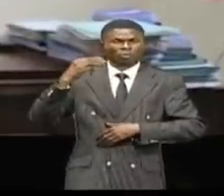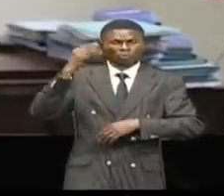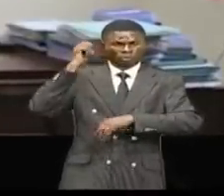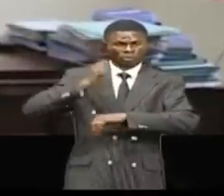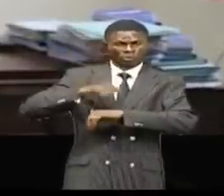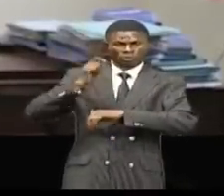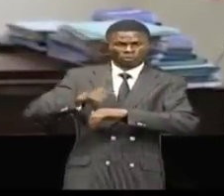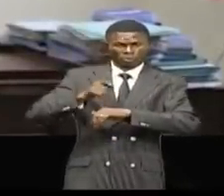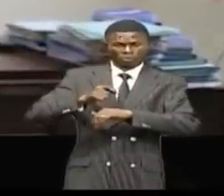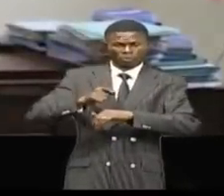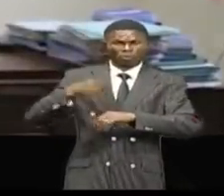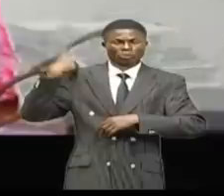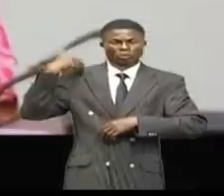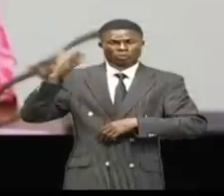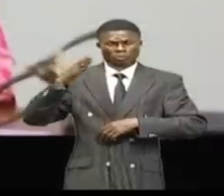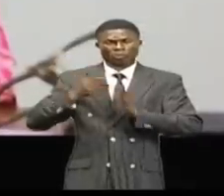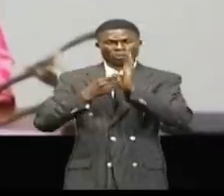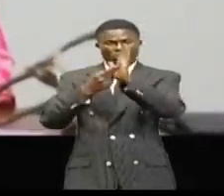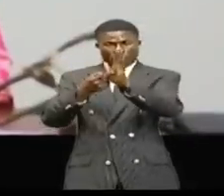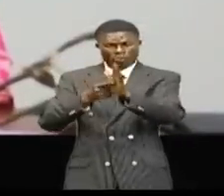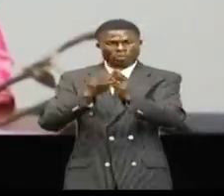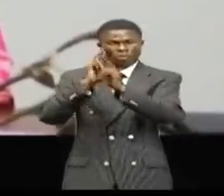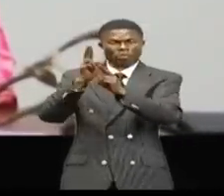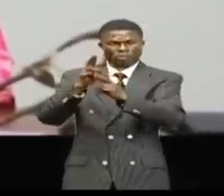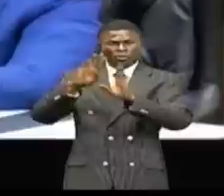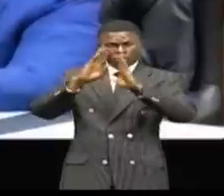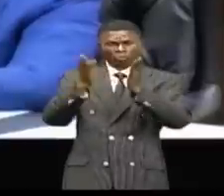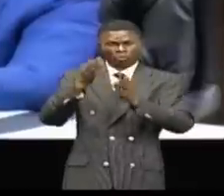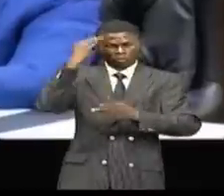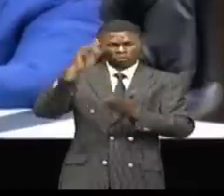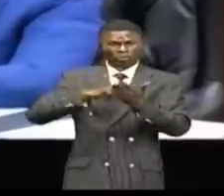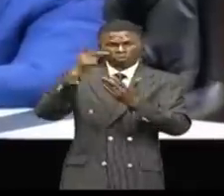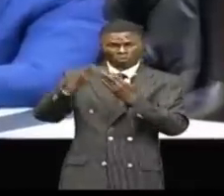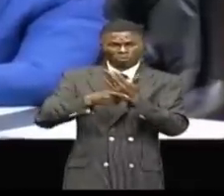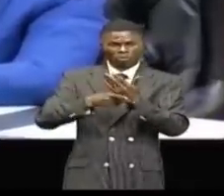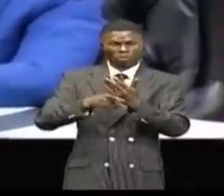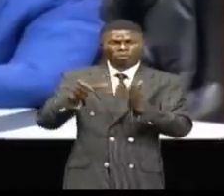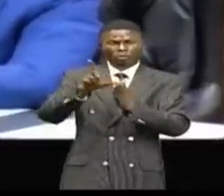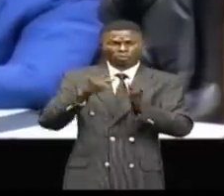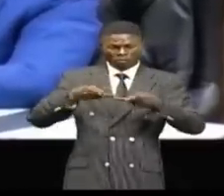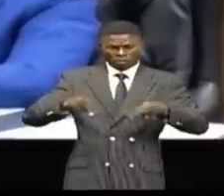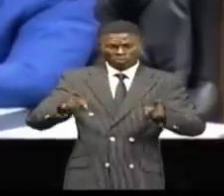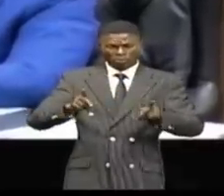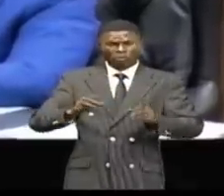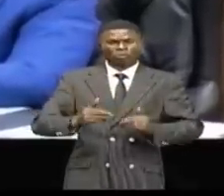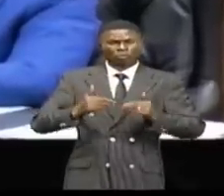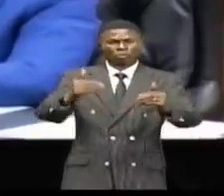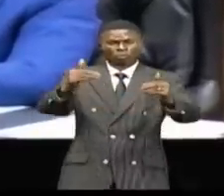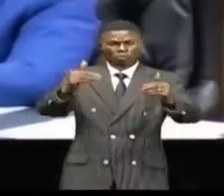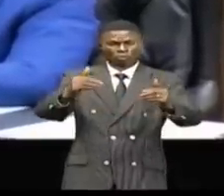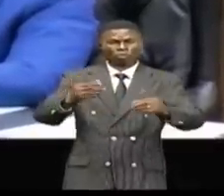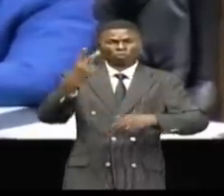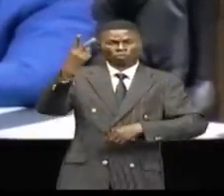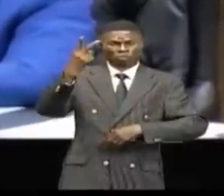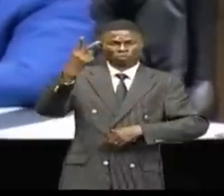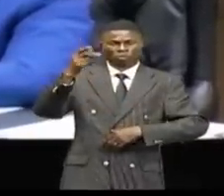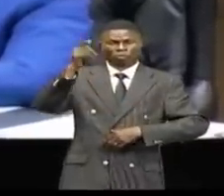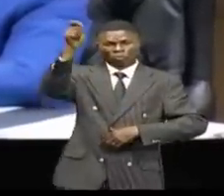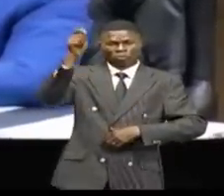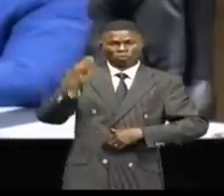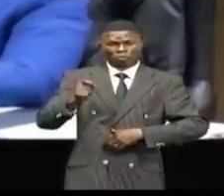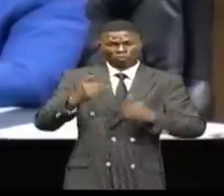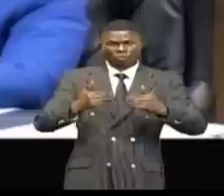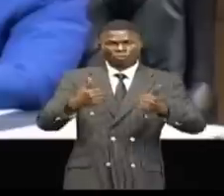a présenté à l'attention du Conseil le projet de loi autorisant la prorogation de l'état de siège dans les provinces de l'Ituri